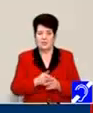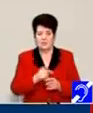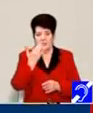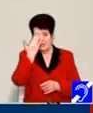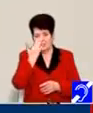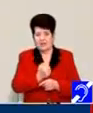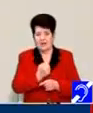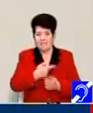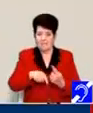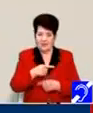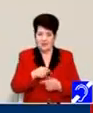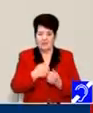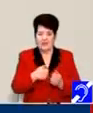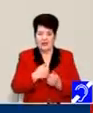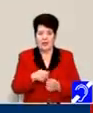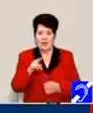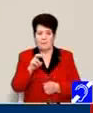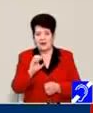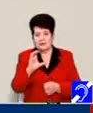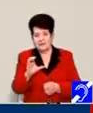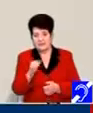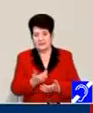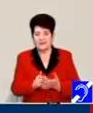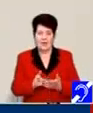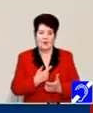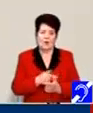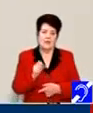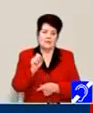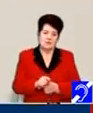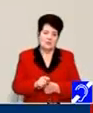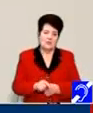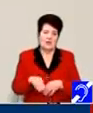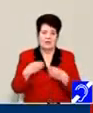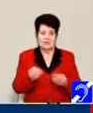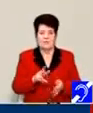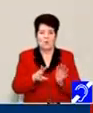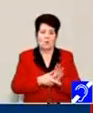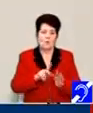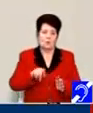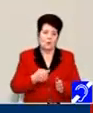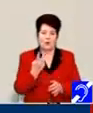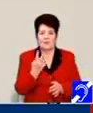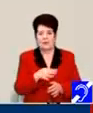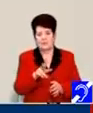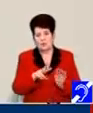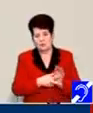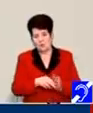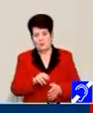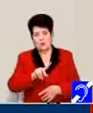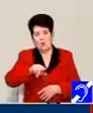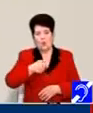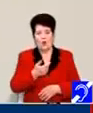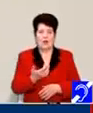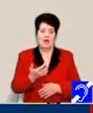sa de afacere. Și pentru fiecare pas sau pentru fiecare însărcinare, noi, spre exemplu, îi dăm 8 ore, 48 ore, în dependență de complexitatea